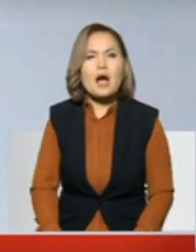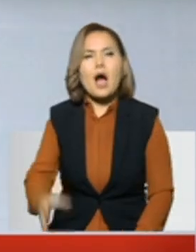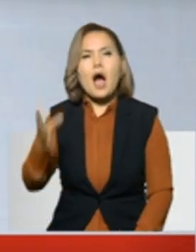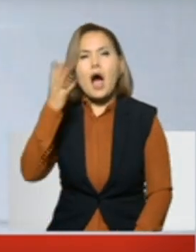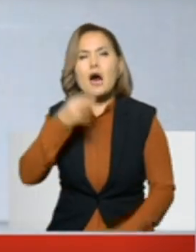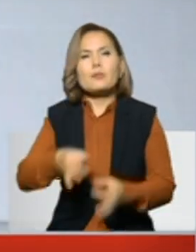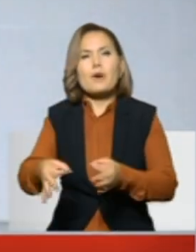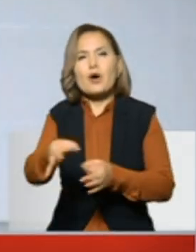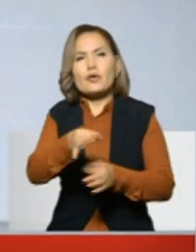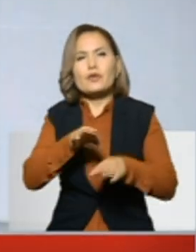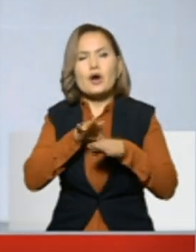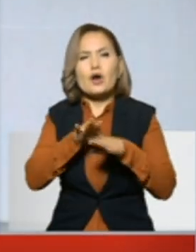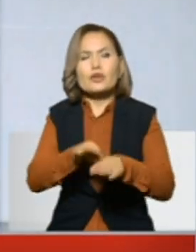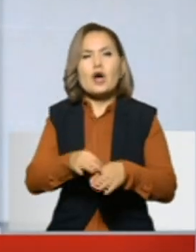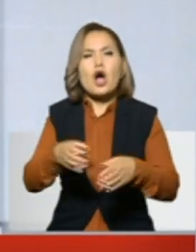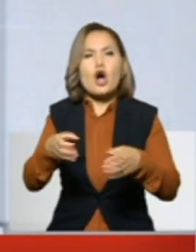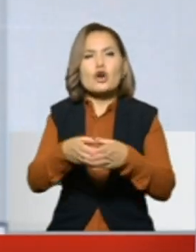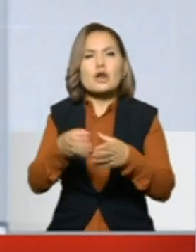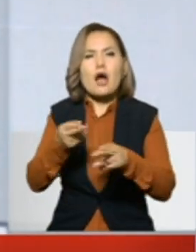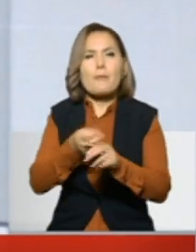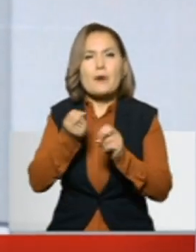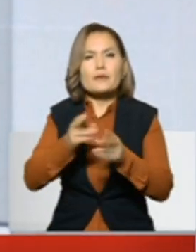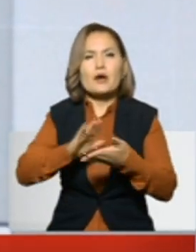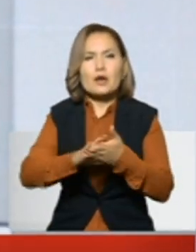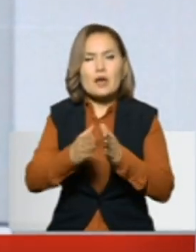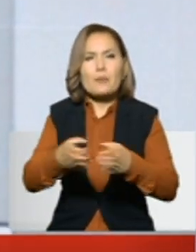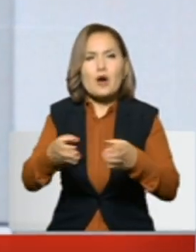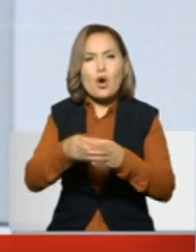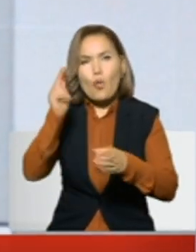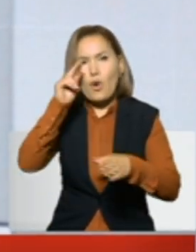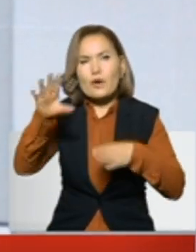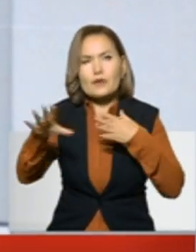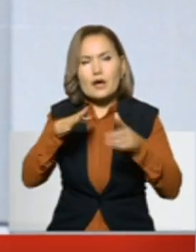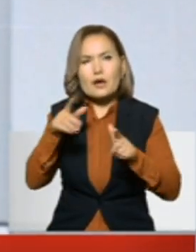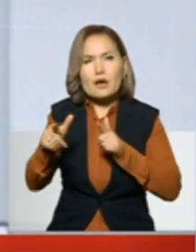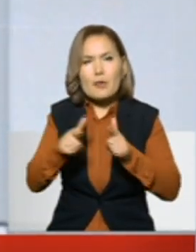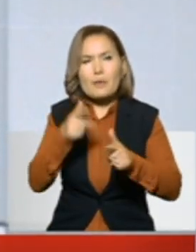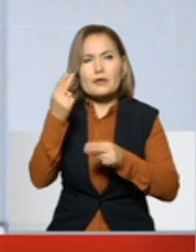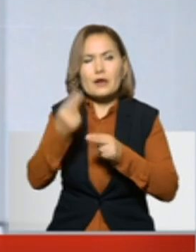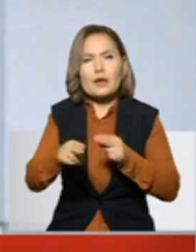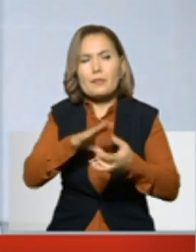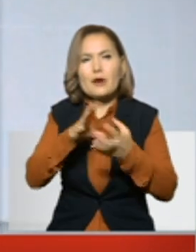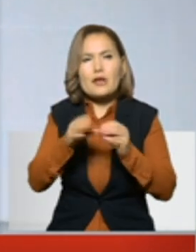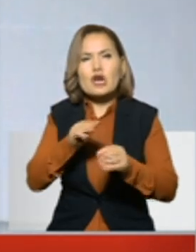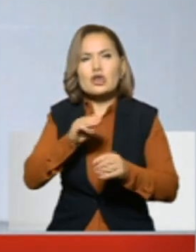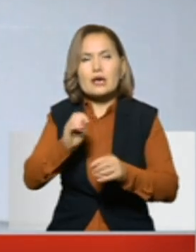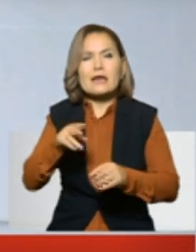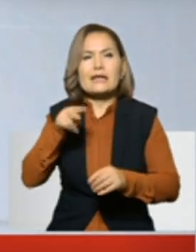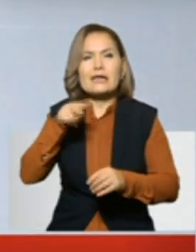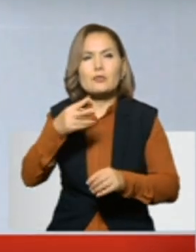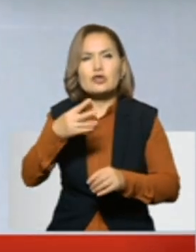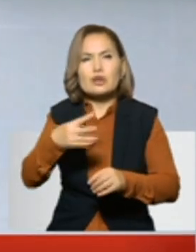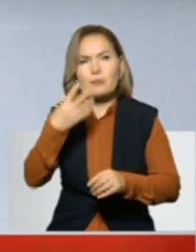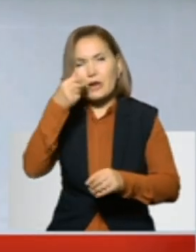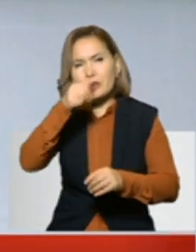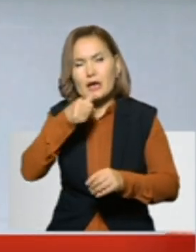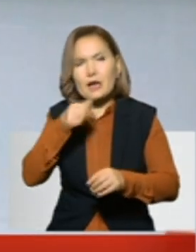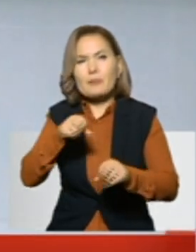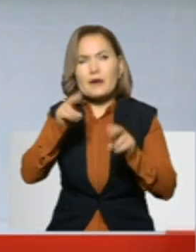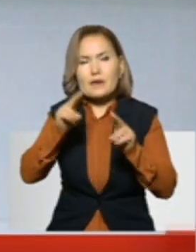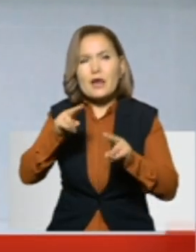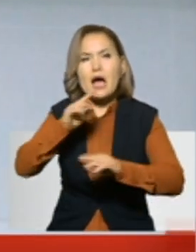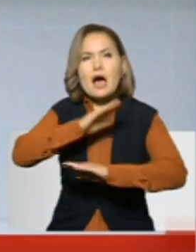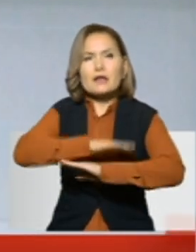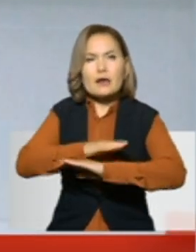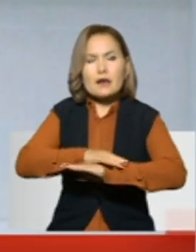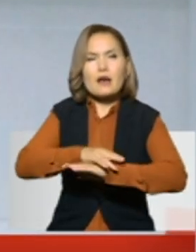Алматы облысында өтіп жатқан ұжымдық қауіпсіздік туралы шарт ұйымының оқу жаттығуы аяқталды. Жартас 2024 деп аталатын арнайы тактикалық